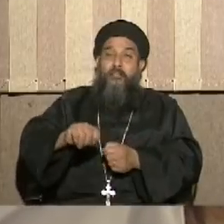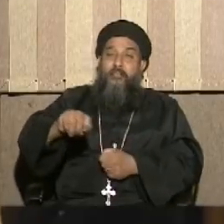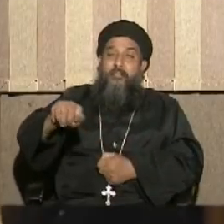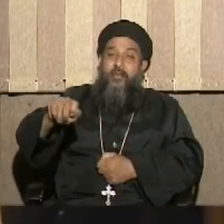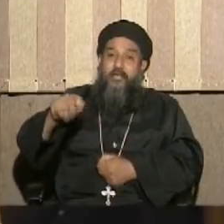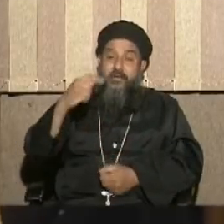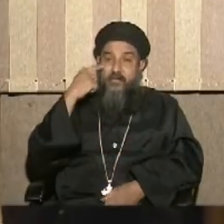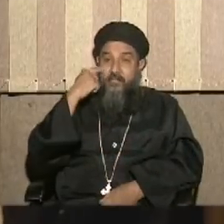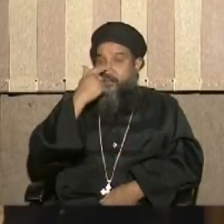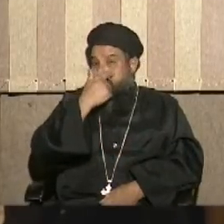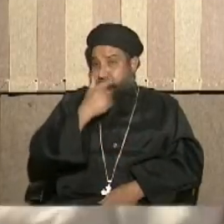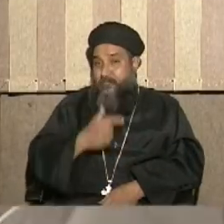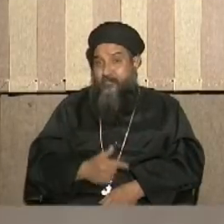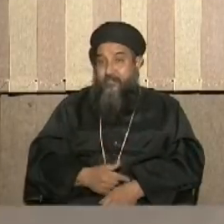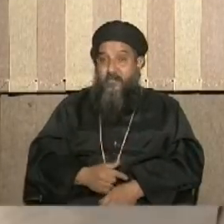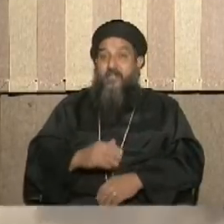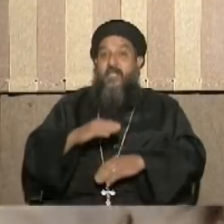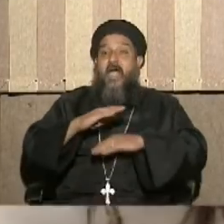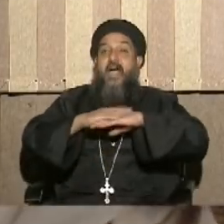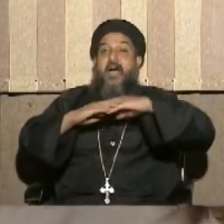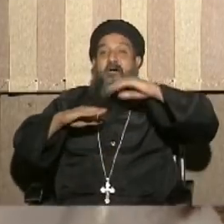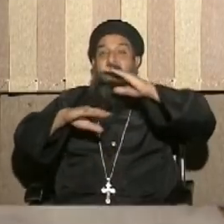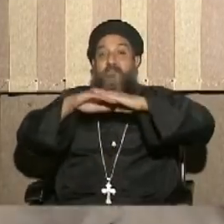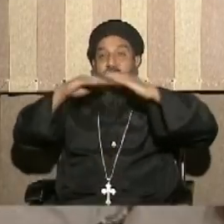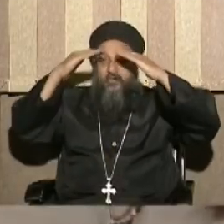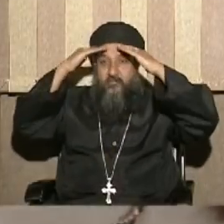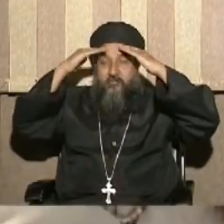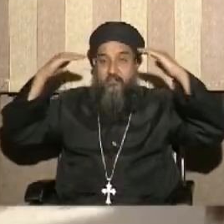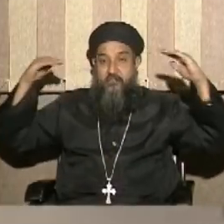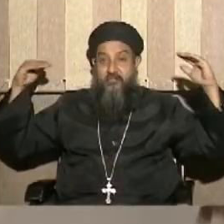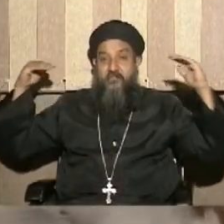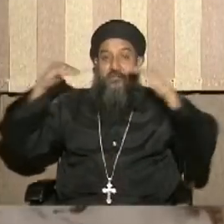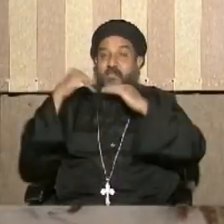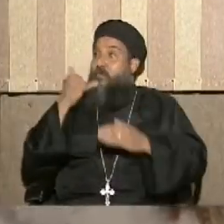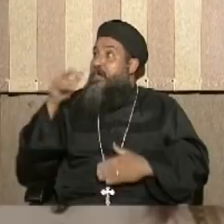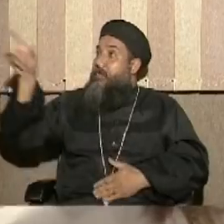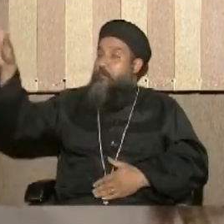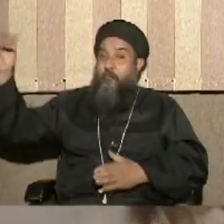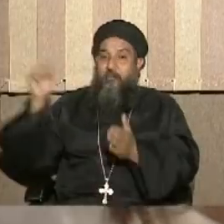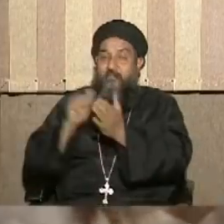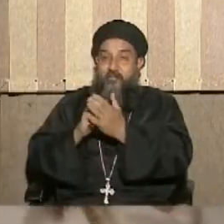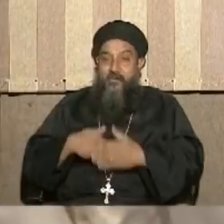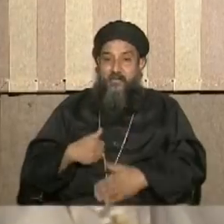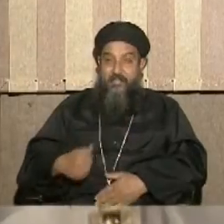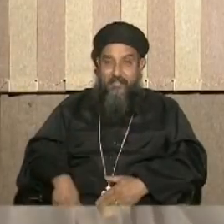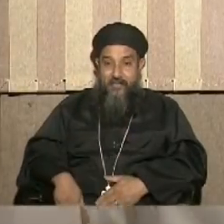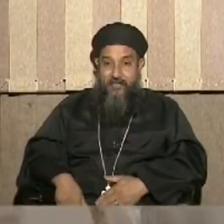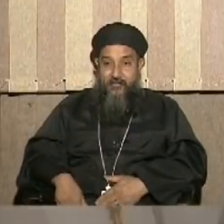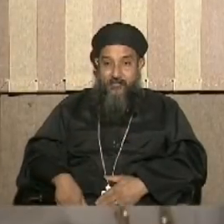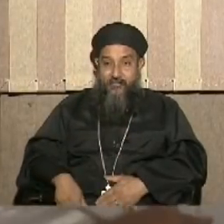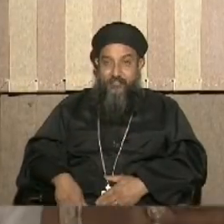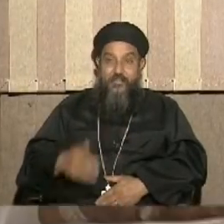طول. طيب قبلكم دير وتتوحدوا فيه جنبي. يا امي